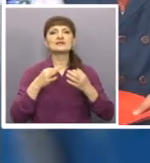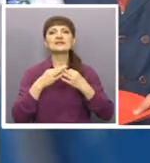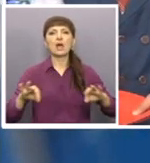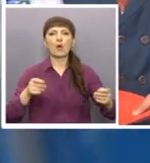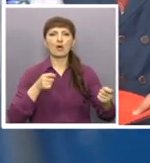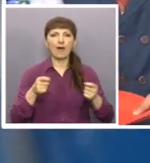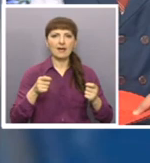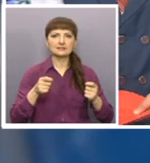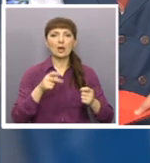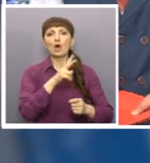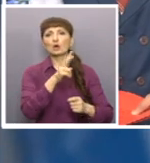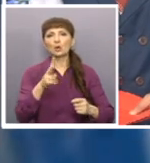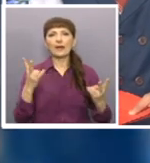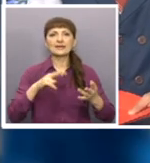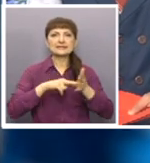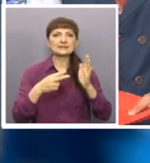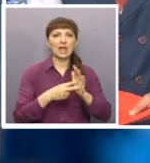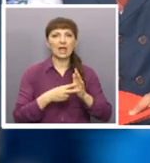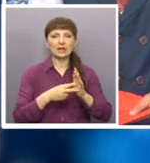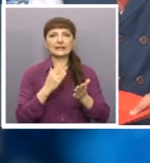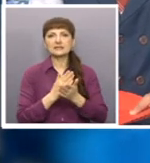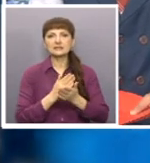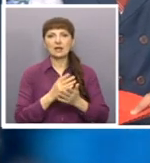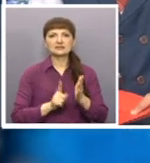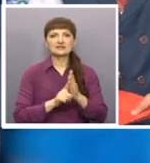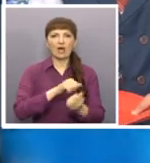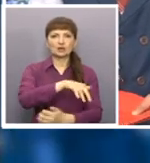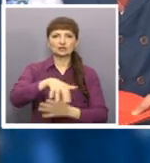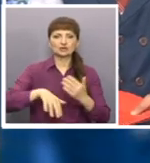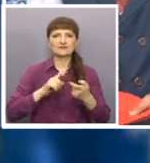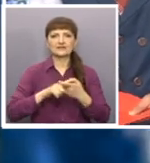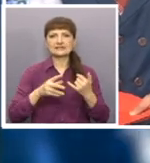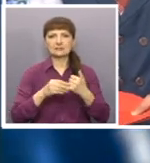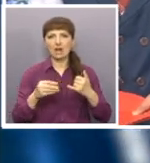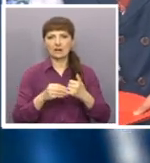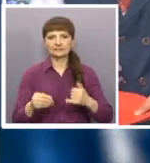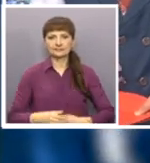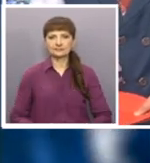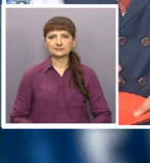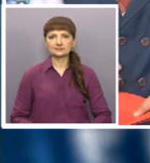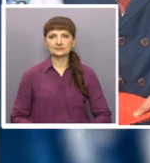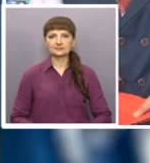том, кто и какие цели преследует, создавая ажиотаж вокруг земельного вопроса.